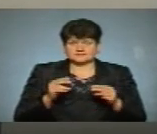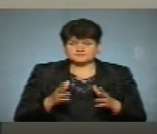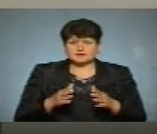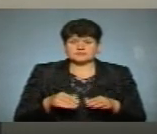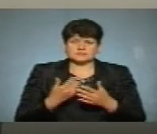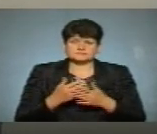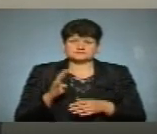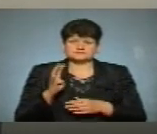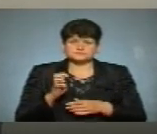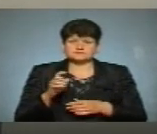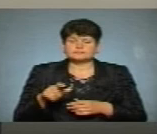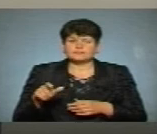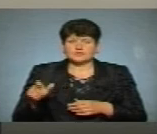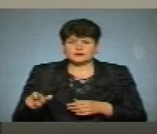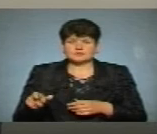Порядка 400 чоловік,